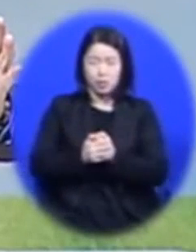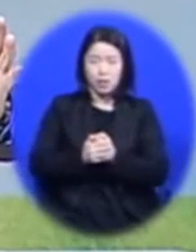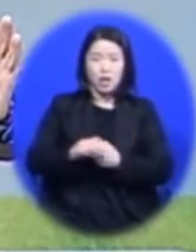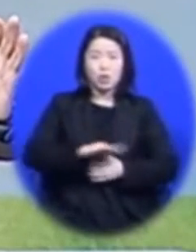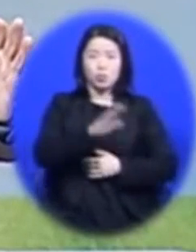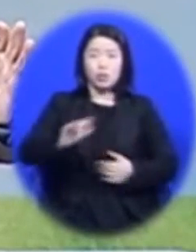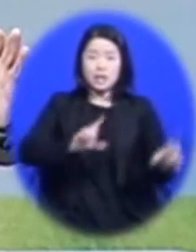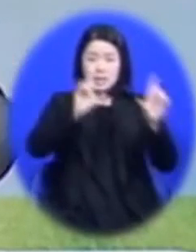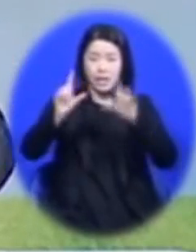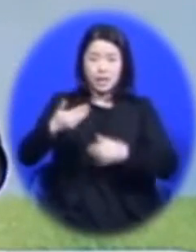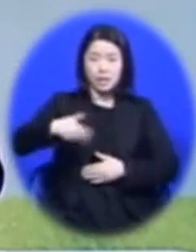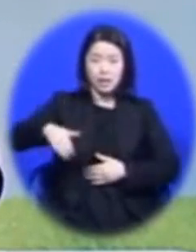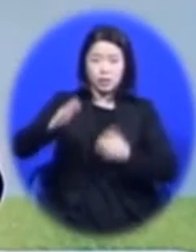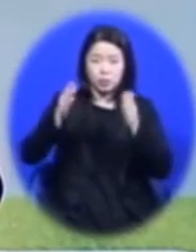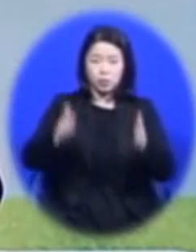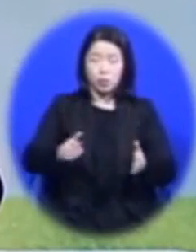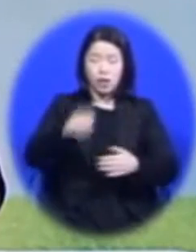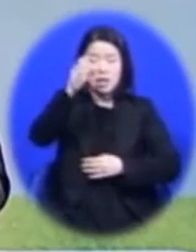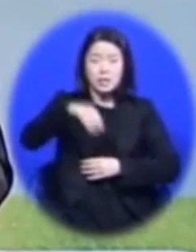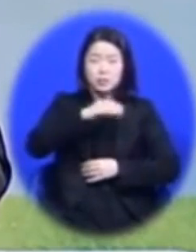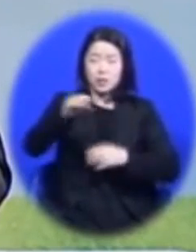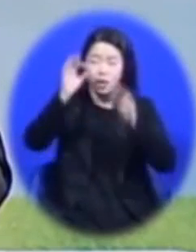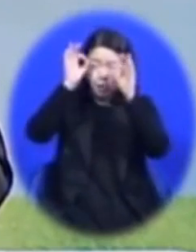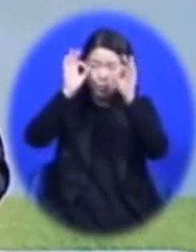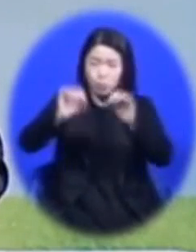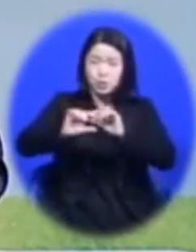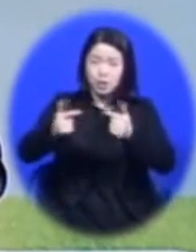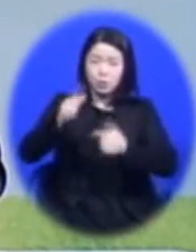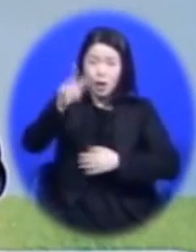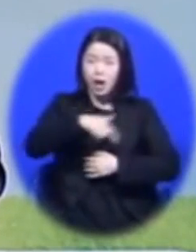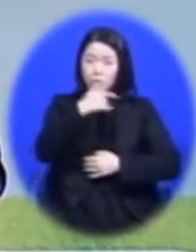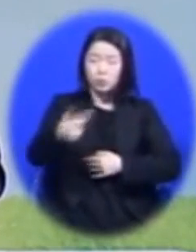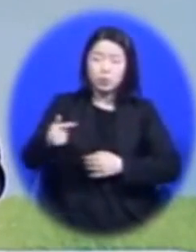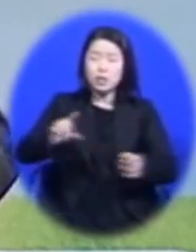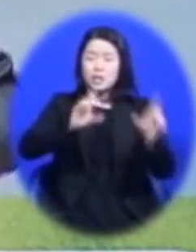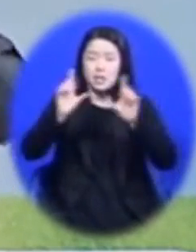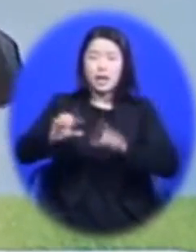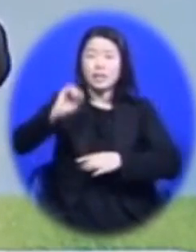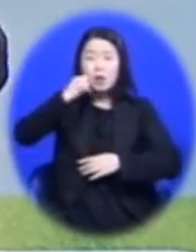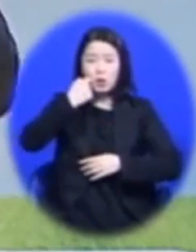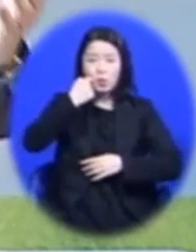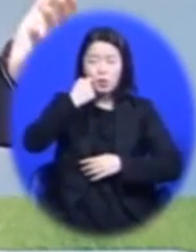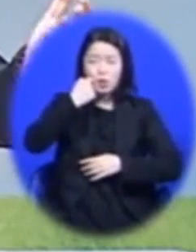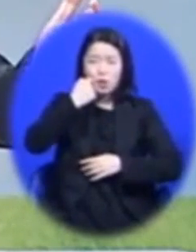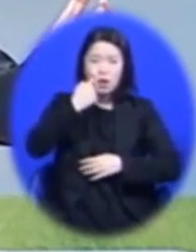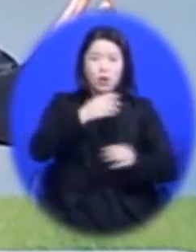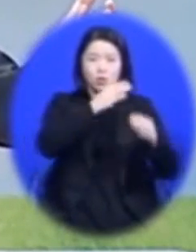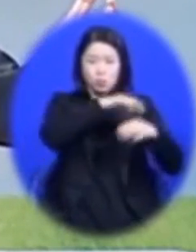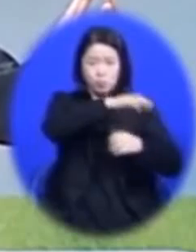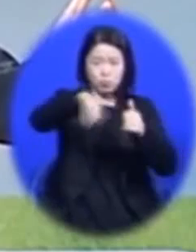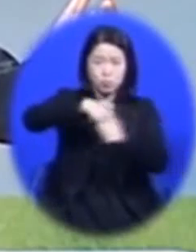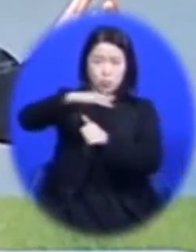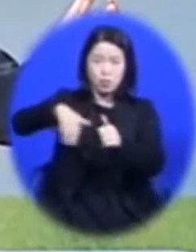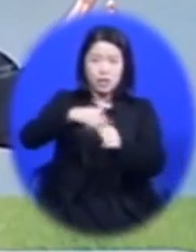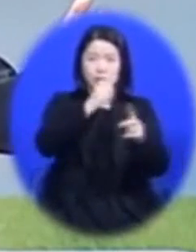살아가는 동안에 십자가를 안 보고 하루도 살 수가 없어요. 워낙 십자가들이 많잖아요,